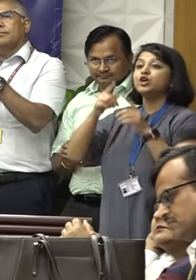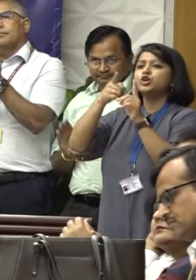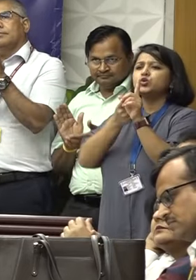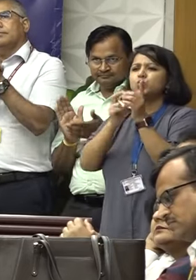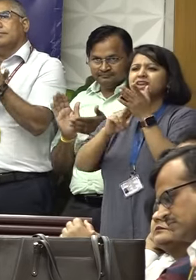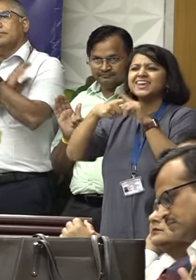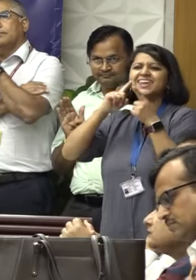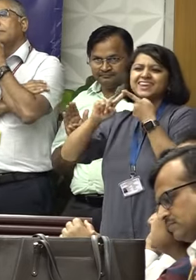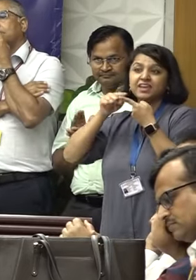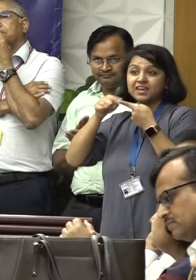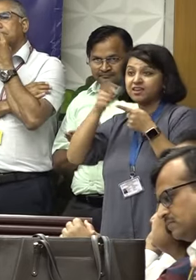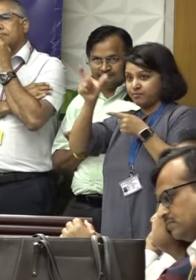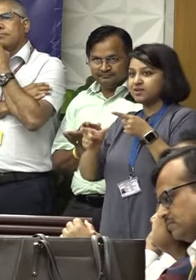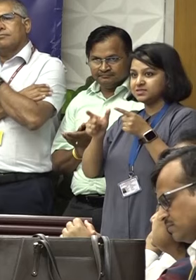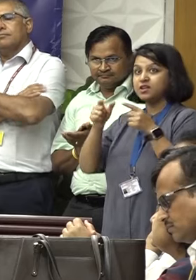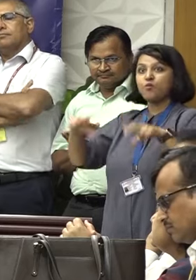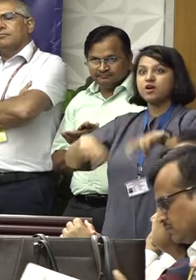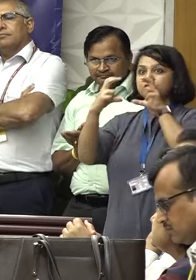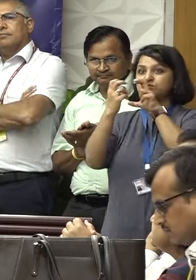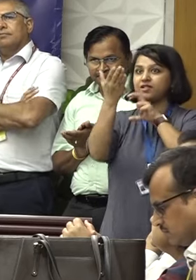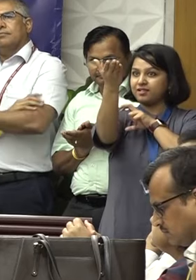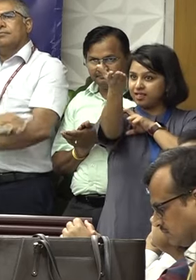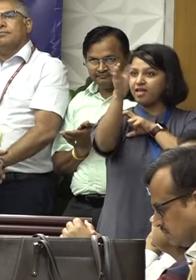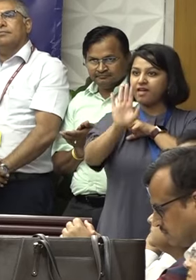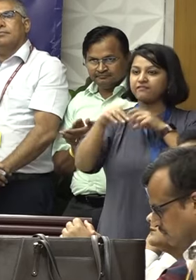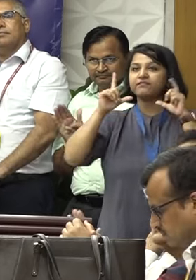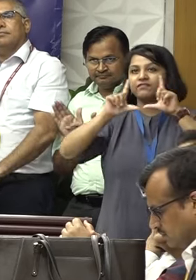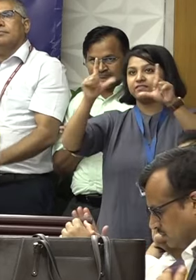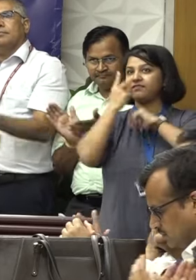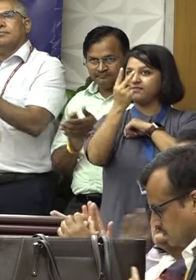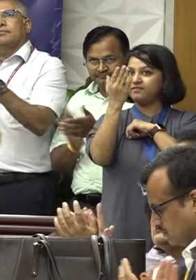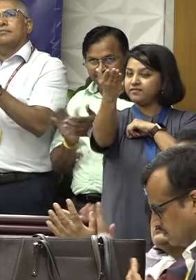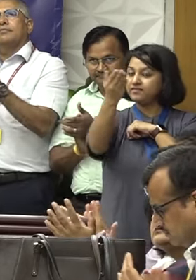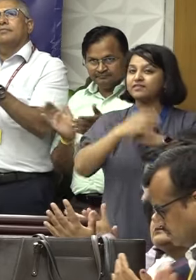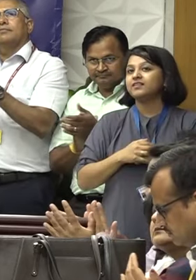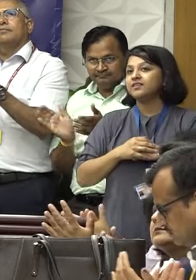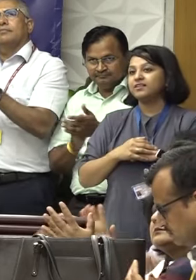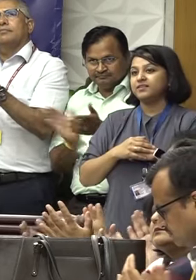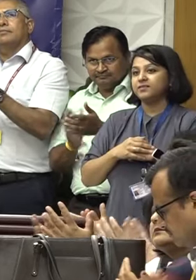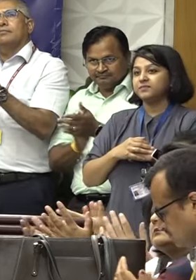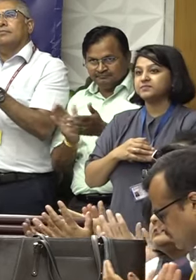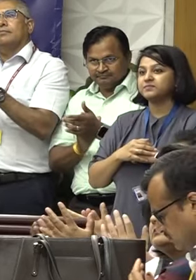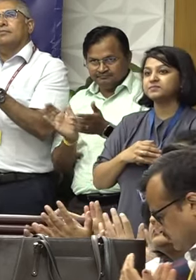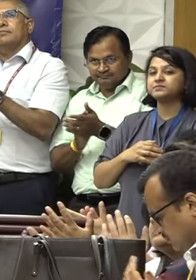यूनिकी के प्रतिनिधि हमारे साथ वर्चुअल माध्यम से जुड़े हैं, आप स्क्रीन पे देख पा रहे हैं उनको।